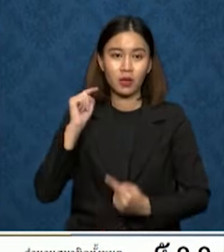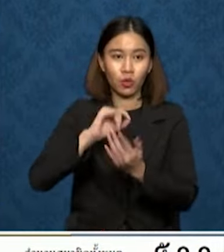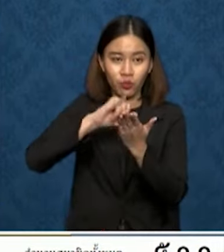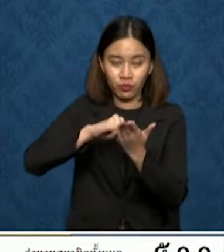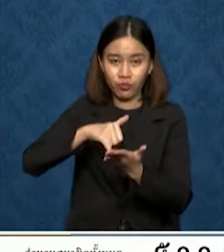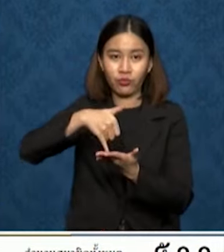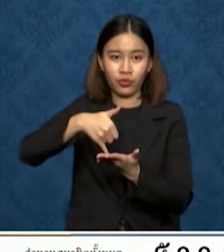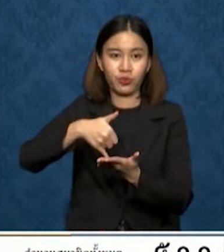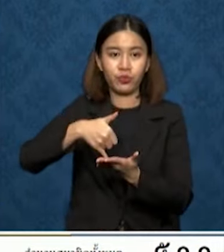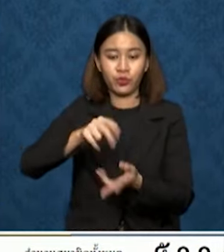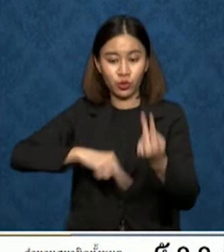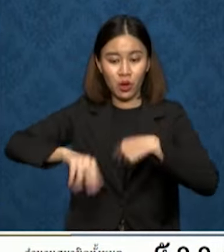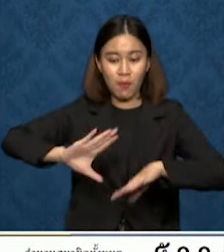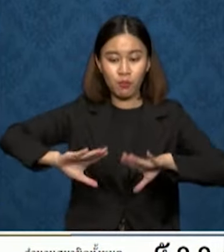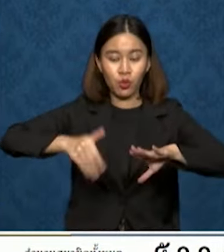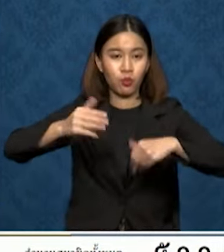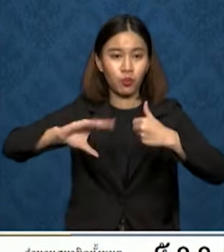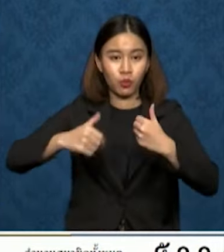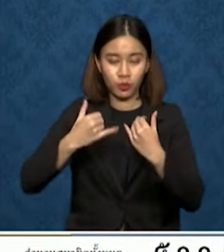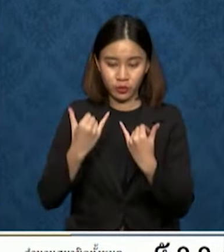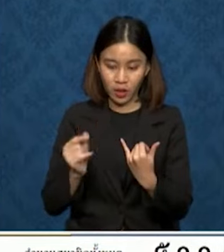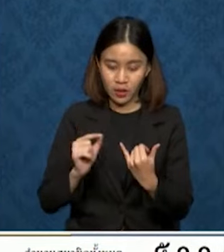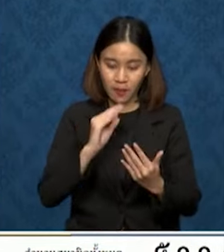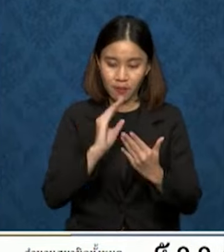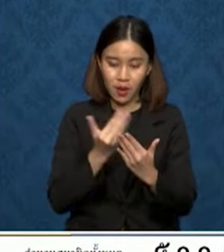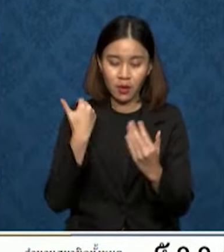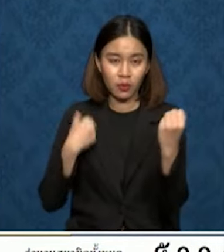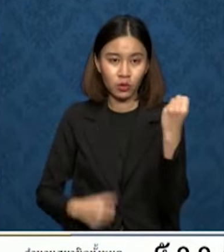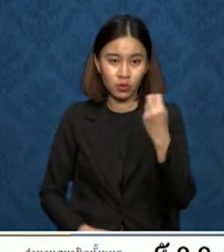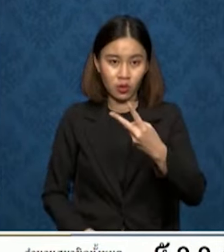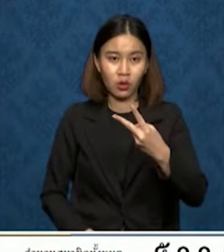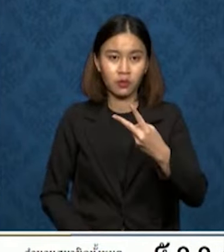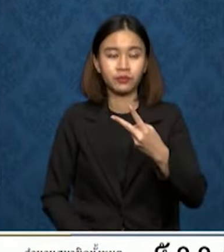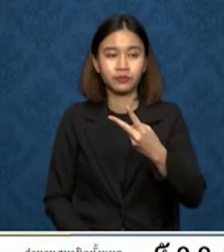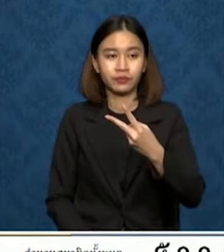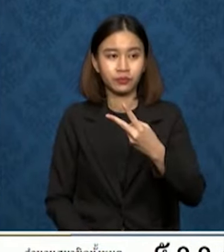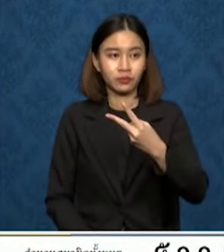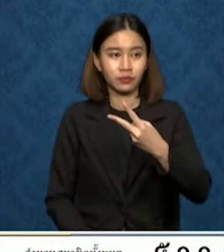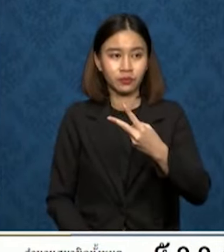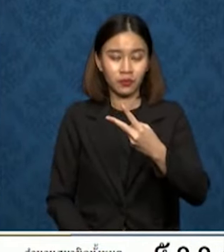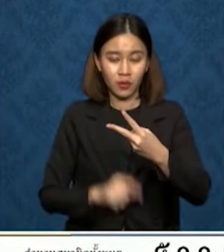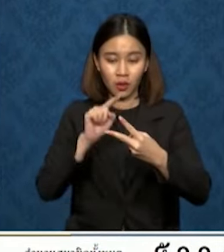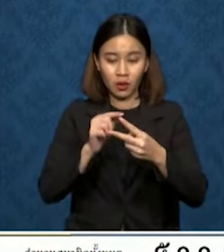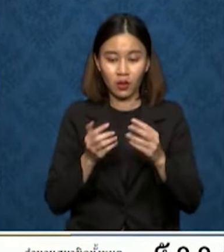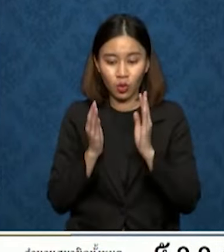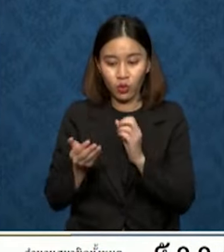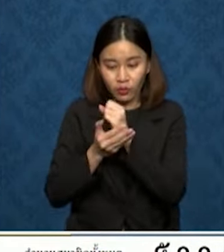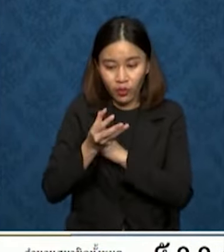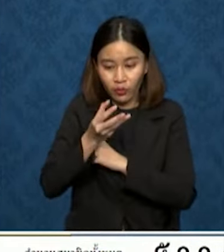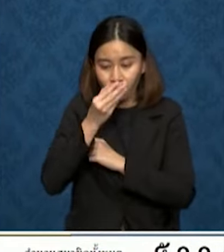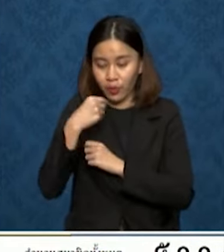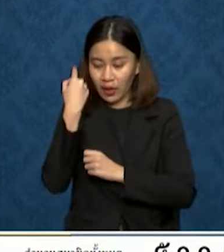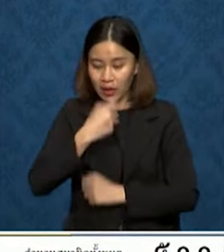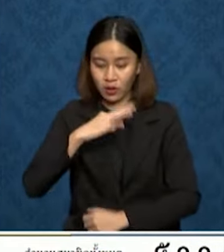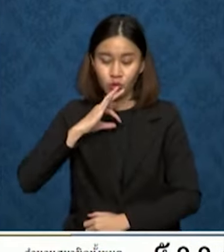ารมันบัดครับการมับัดขนาดนี้เราแบงเป 2 ส่นครับผู้เสพ ผู้ติดท